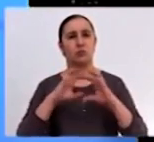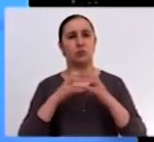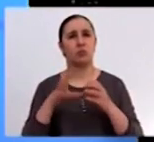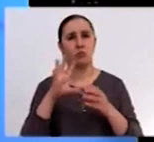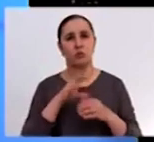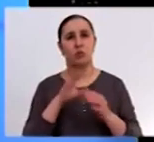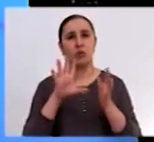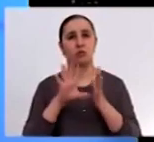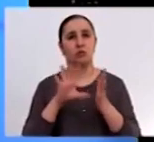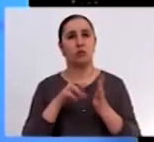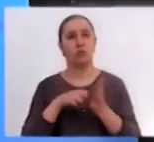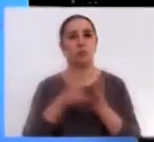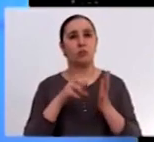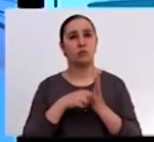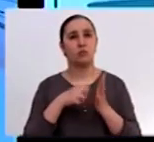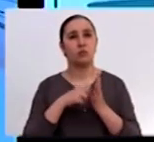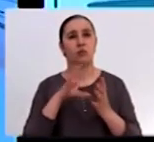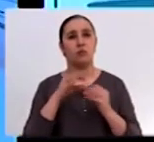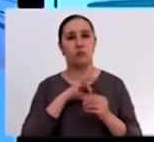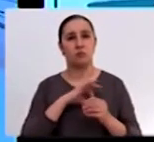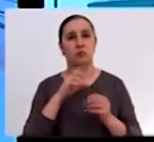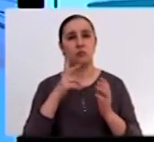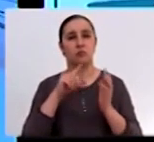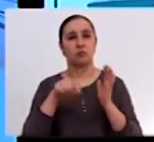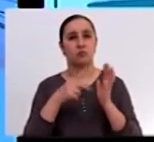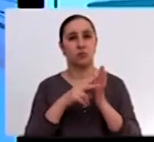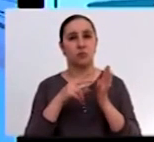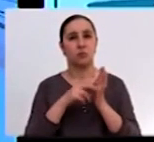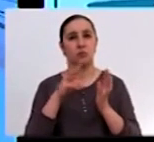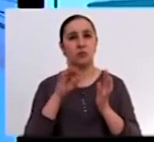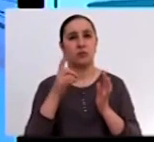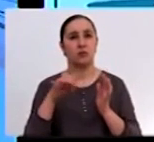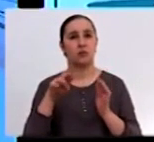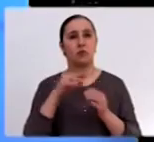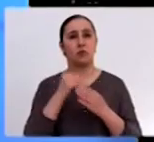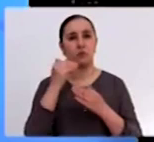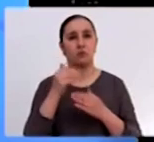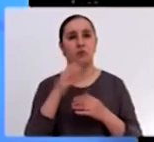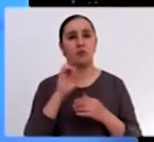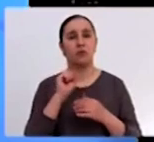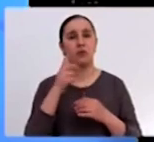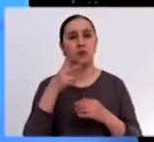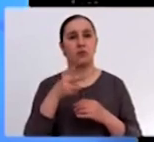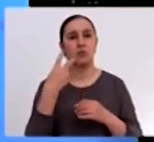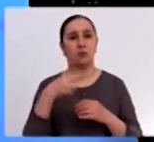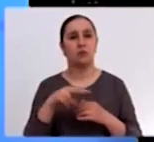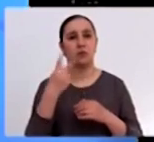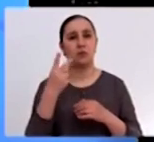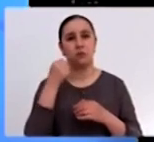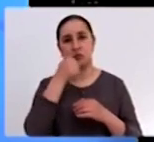bo'ylab elektron pochta foydalanuvchilar soni 3.8 milliarddan oshgan va 2022-yilga borib